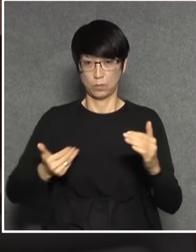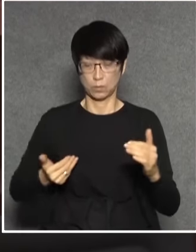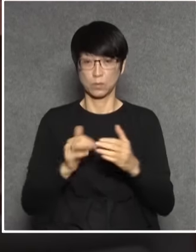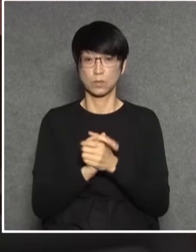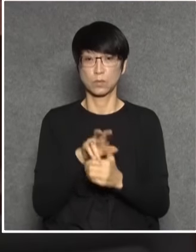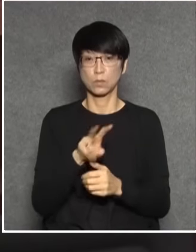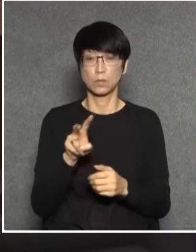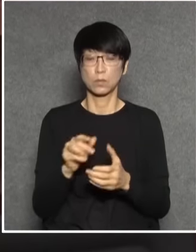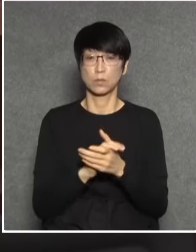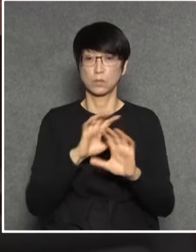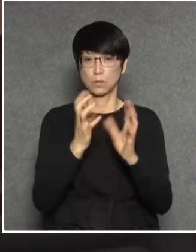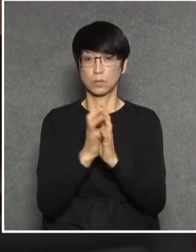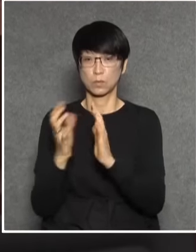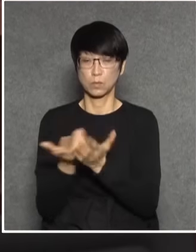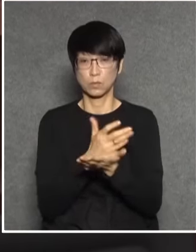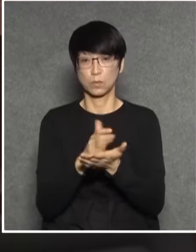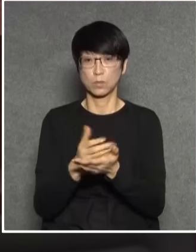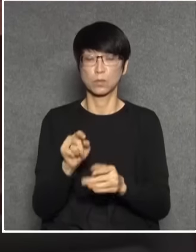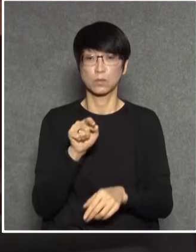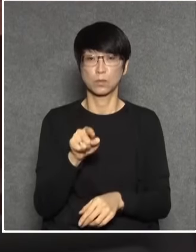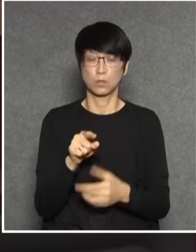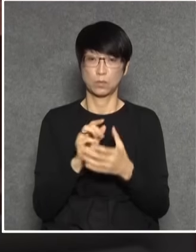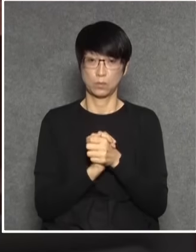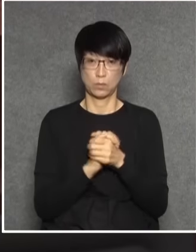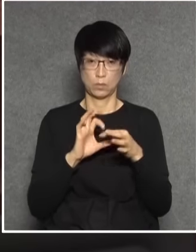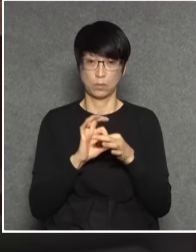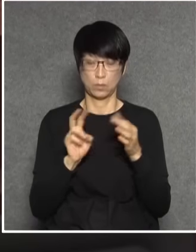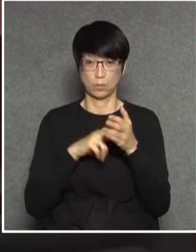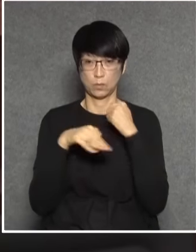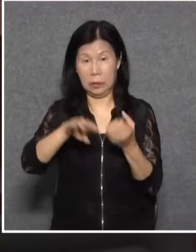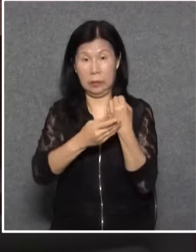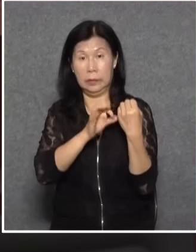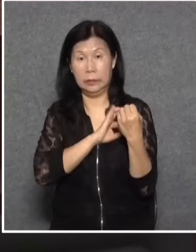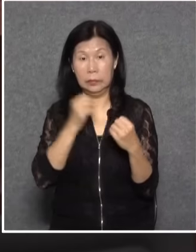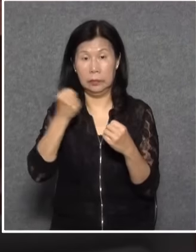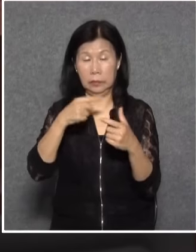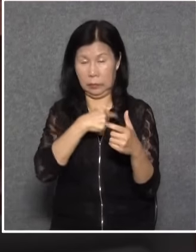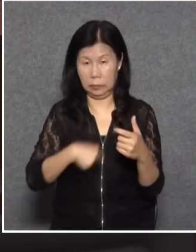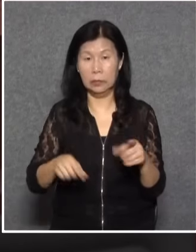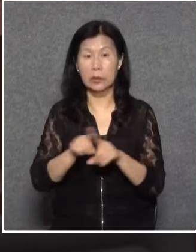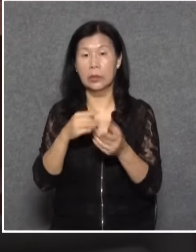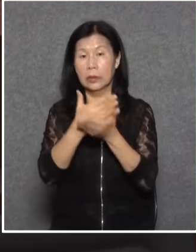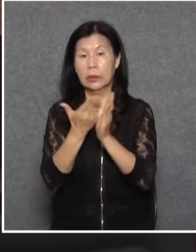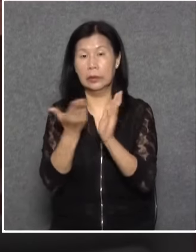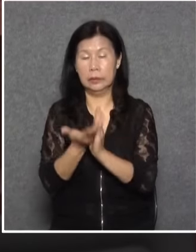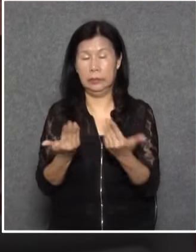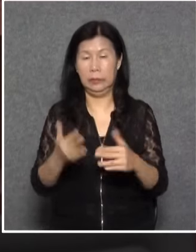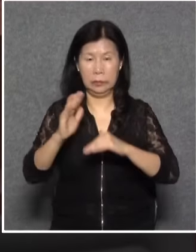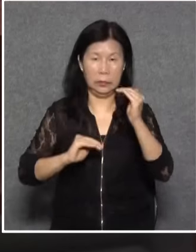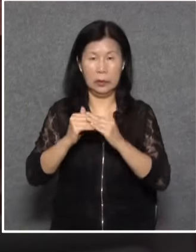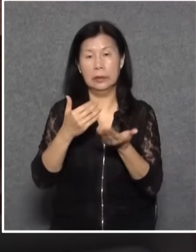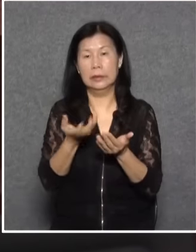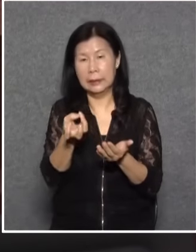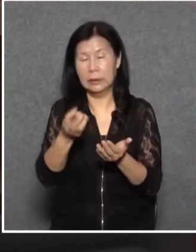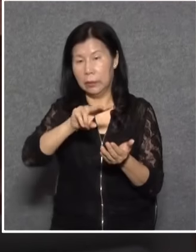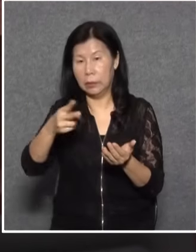要對一些界別分組和其相對應的立法會功能界別的選民基礎作出純粹技術性的修訂，